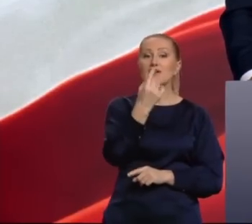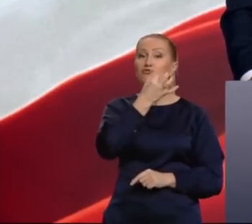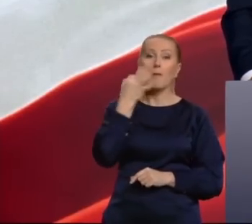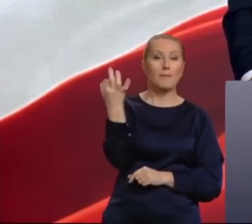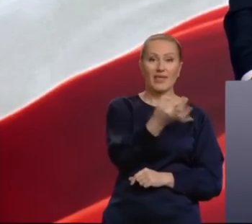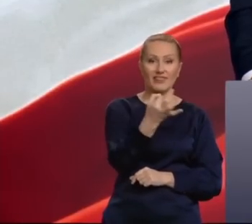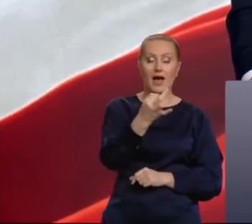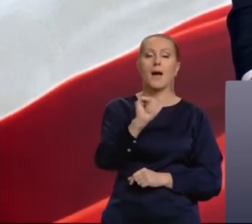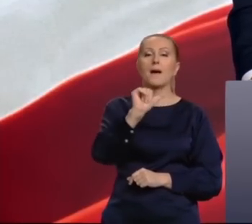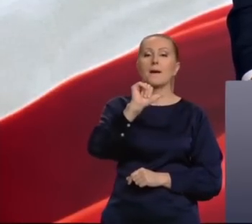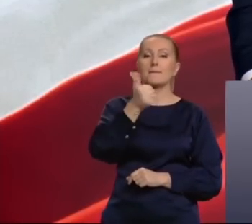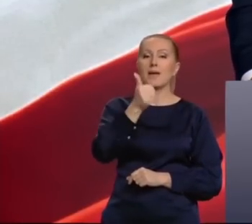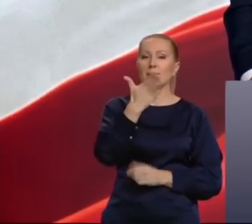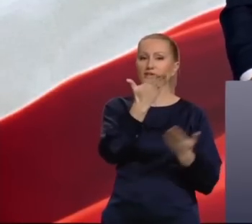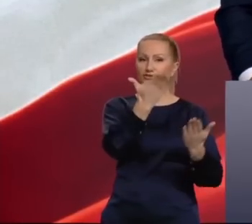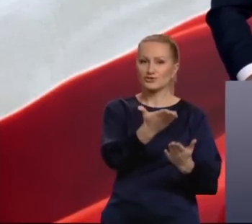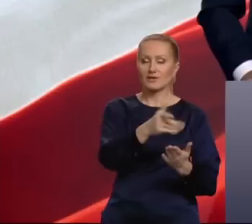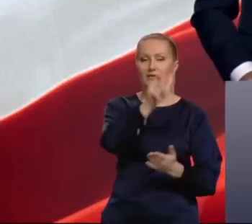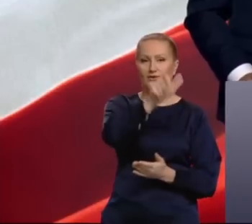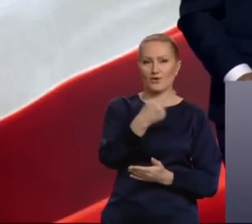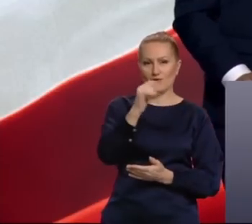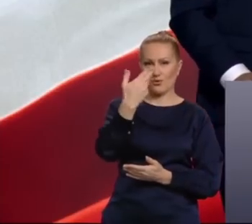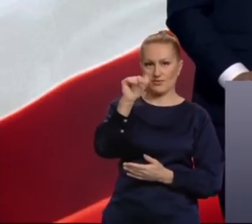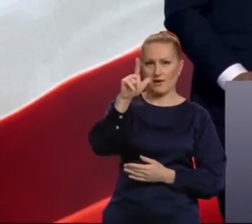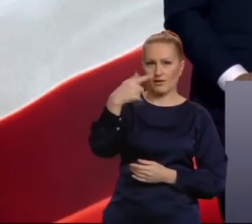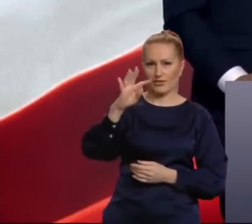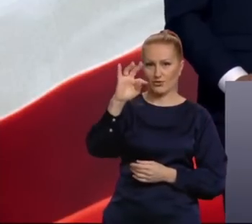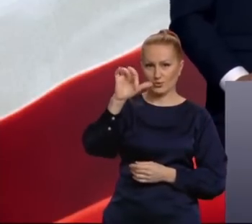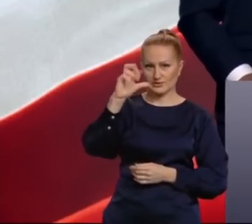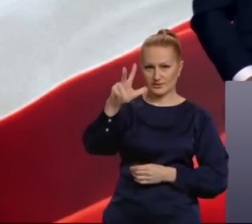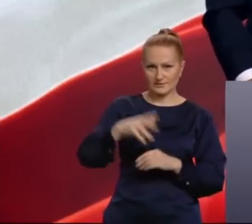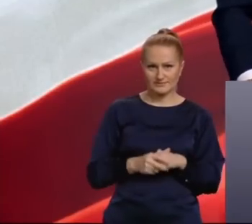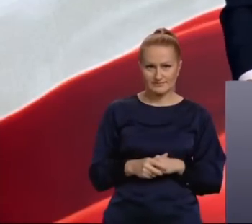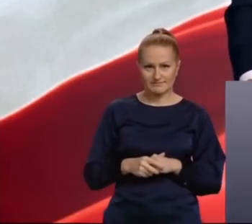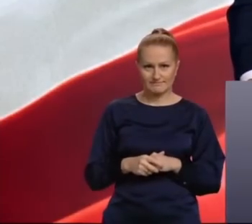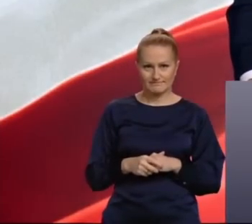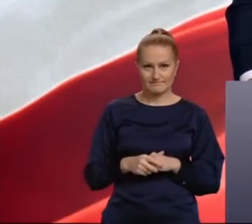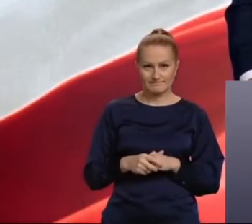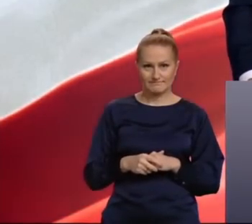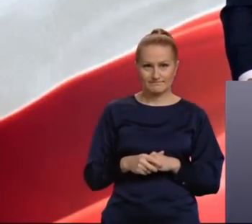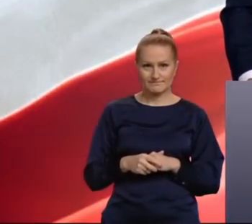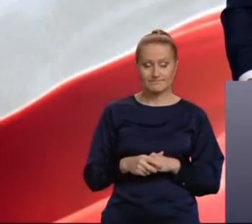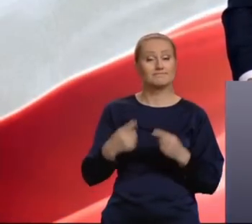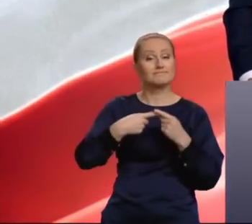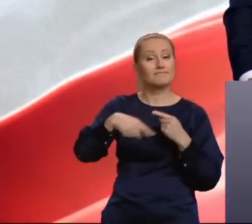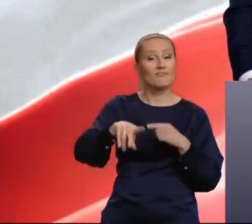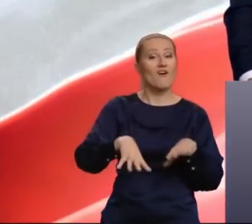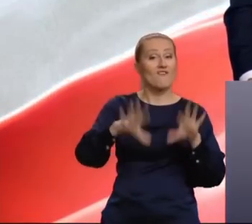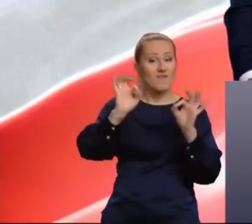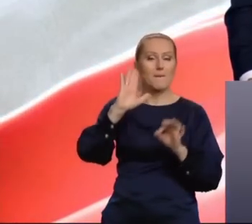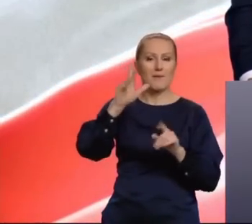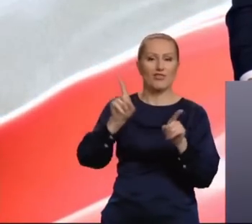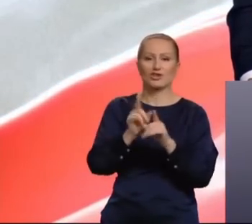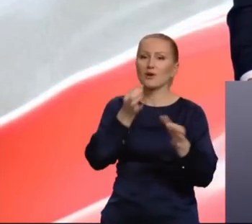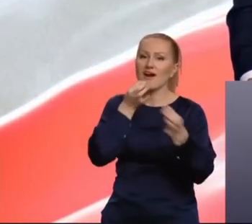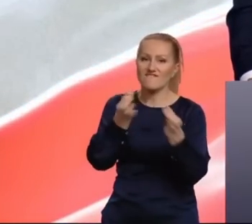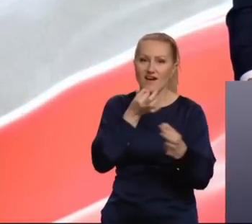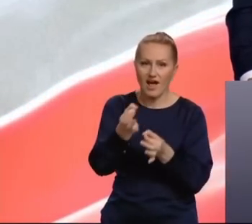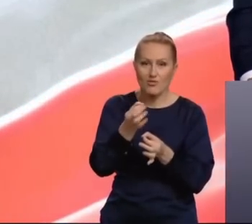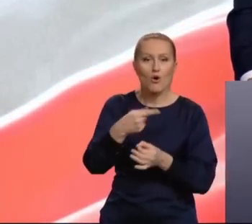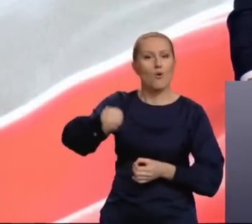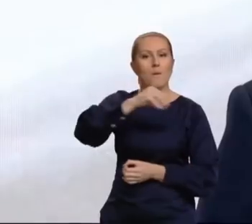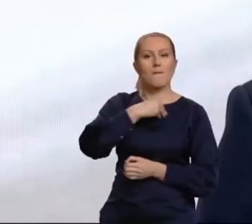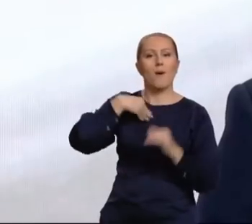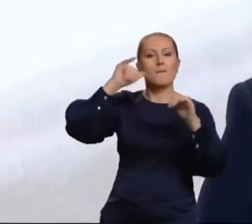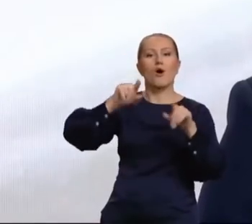będzie odpowiadał Donald Tusk. Jak o mnie? Podczas towarzyszącego wyborom referendum Polacy będą mogli zadecydować o